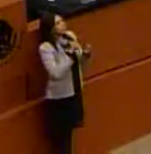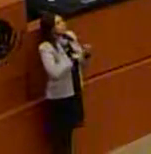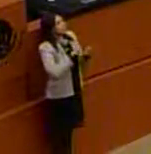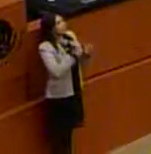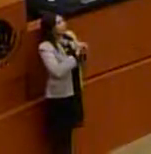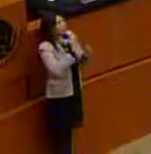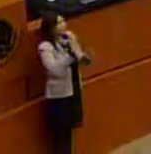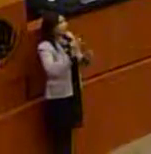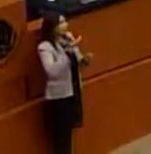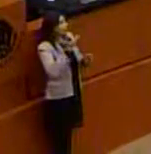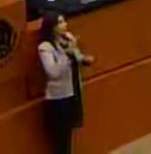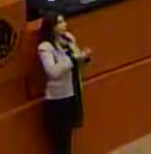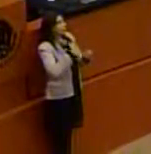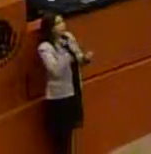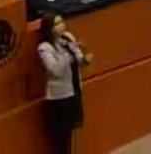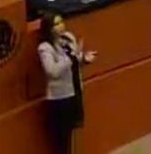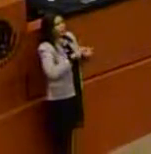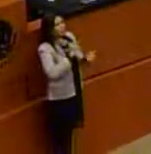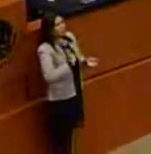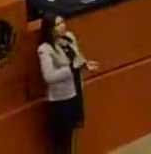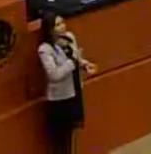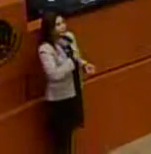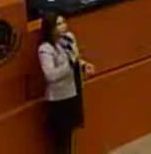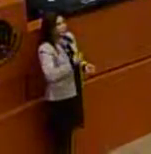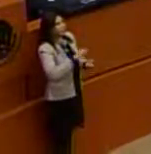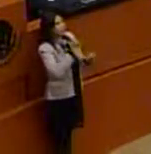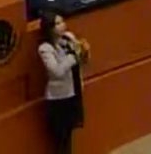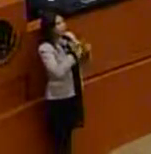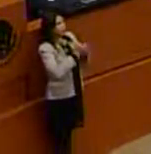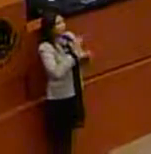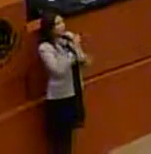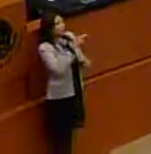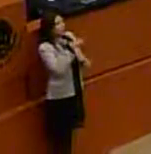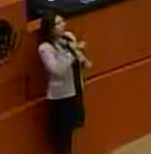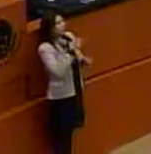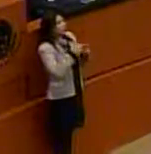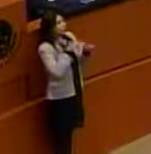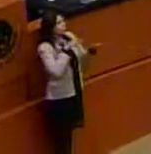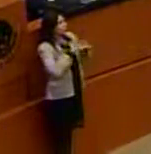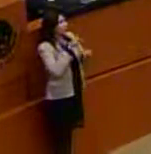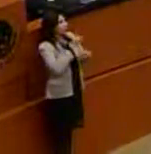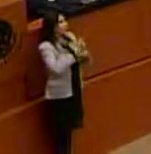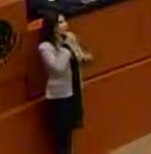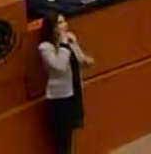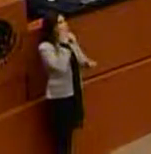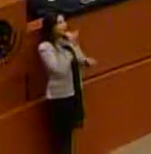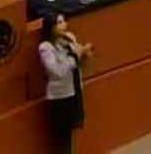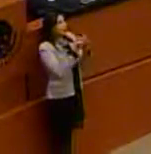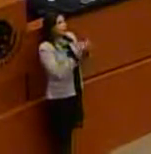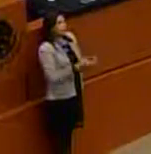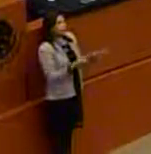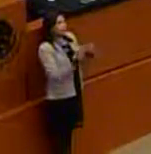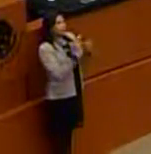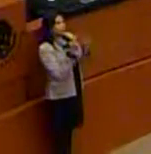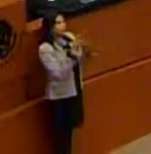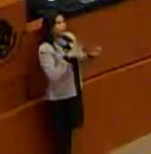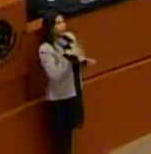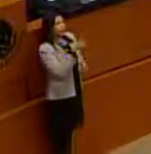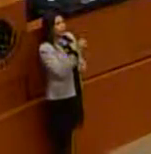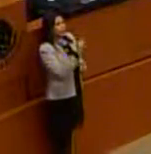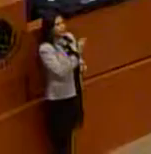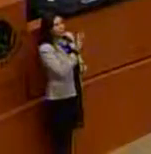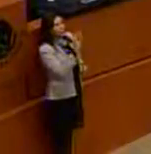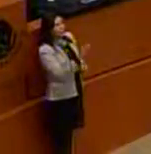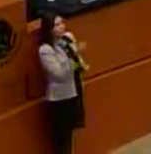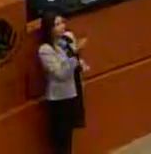l'ONU, le travail accompli bénévolement qui est nécessaire à la production de la richesse dépasse de 20% celui des